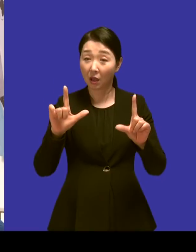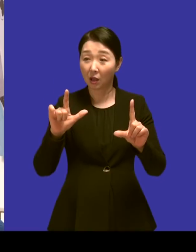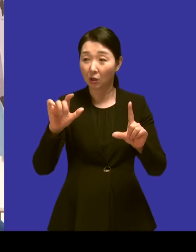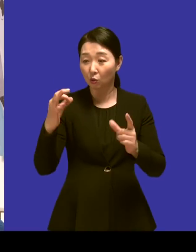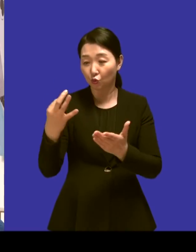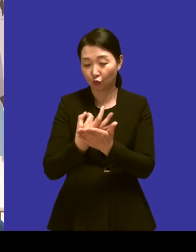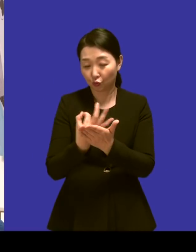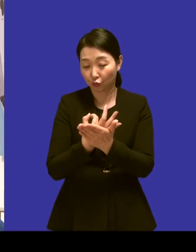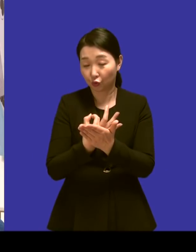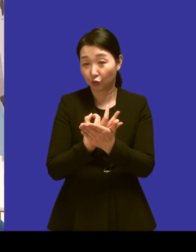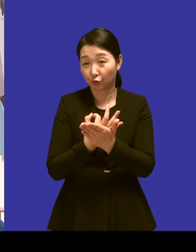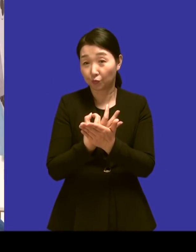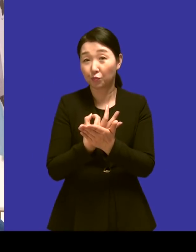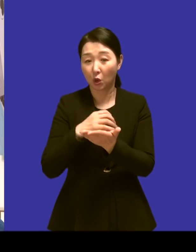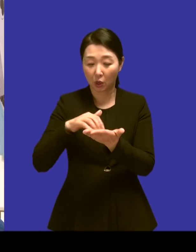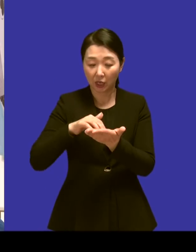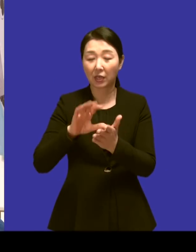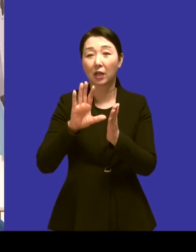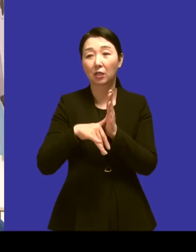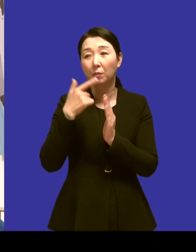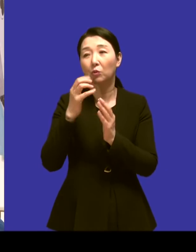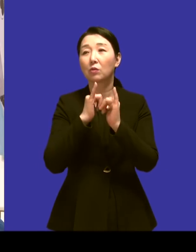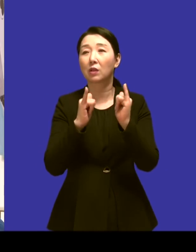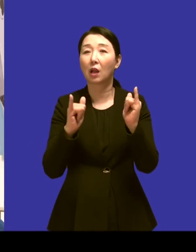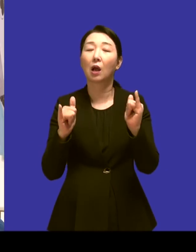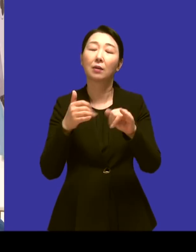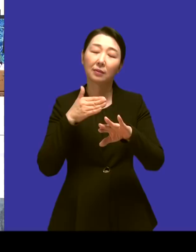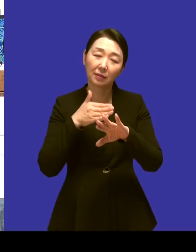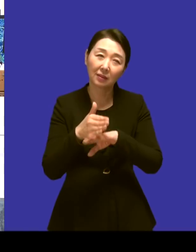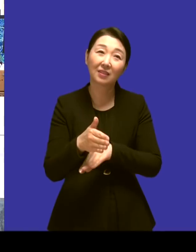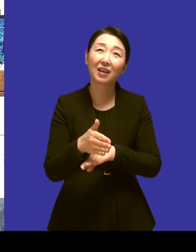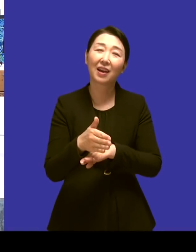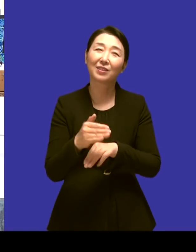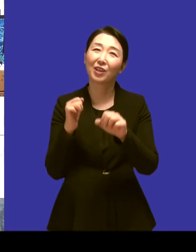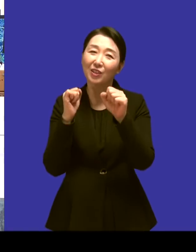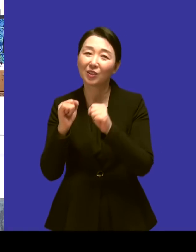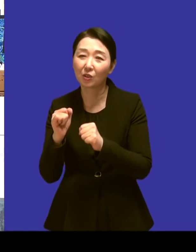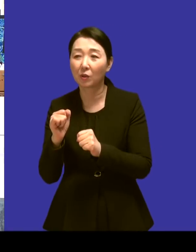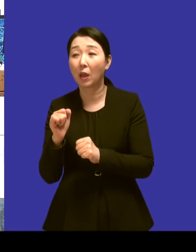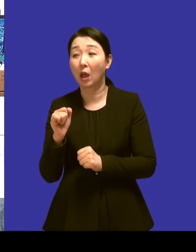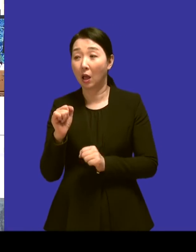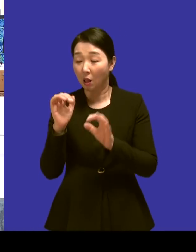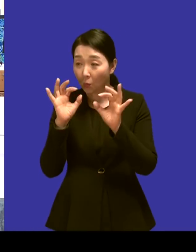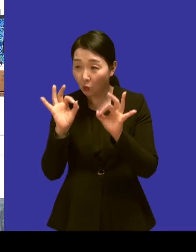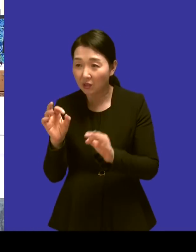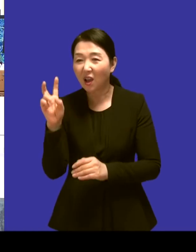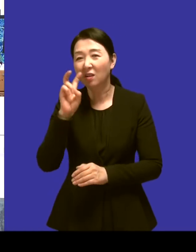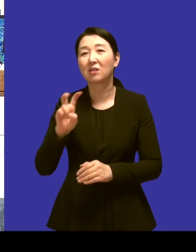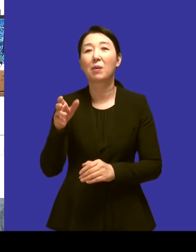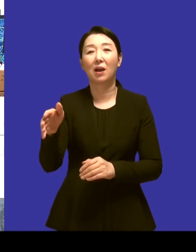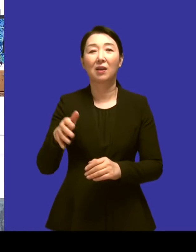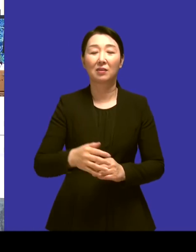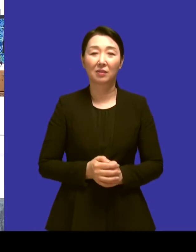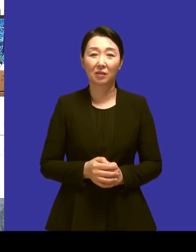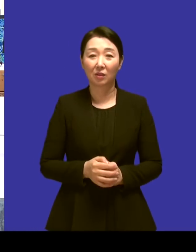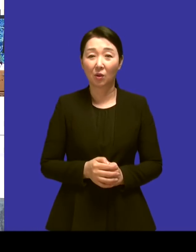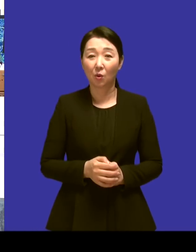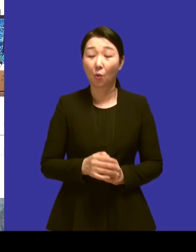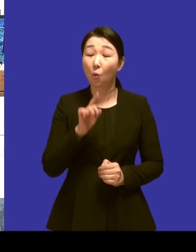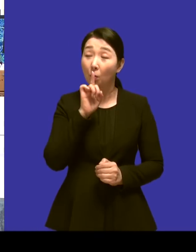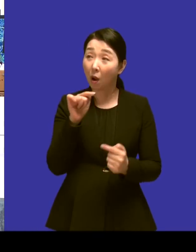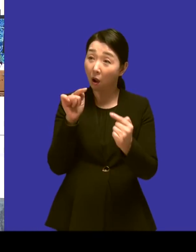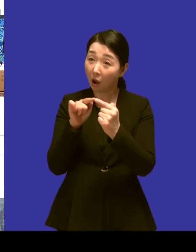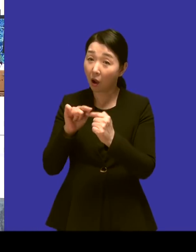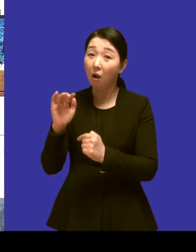이제 미국인들이 좀 늦게까지 있더라고요. 근데 네. 알고 보니까 이제 음악을 하는 친구들이었고 이제 말이 좀 통하더라고요. 좋아하는 밴드도